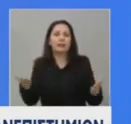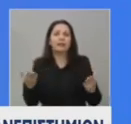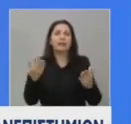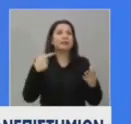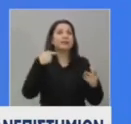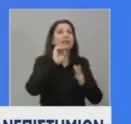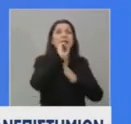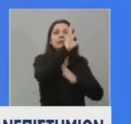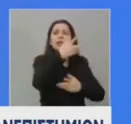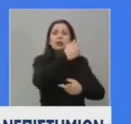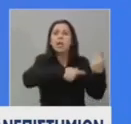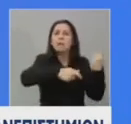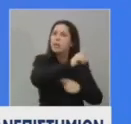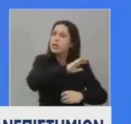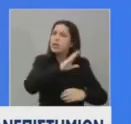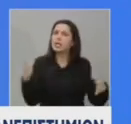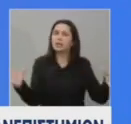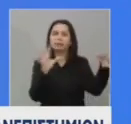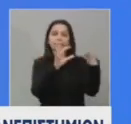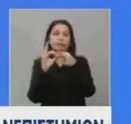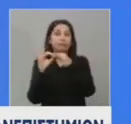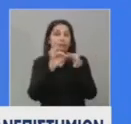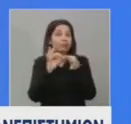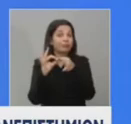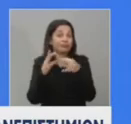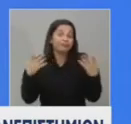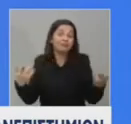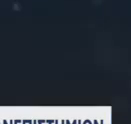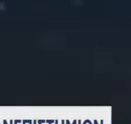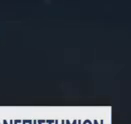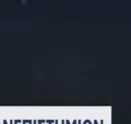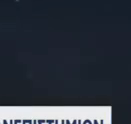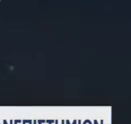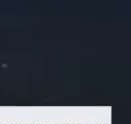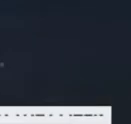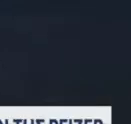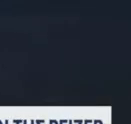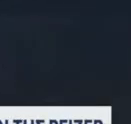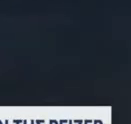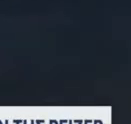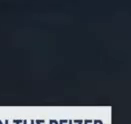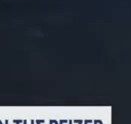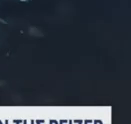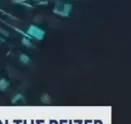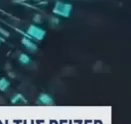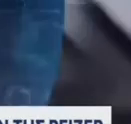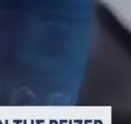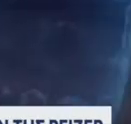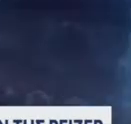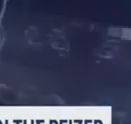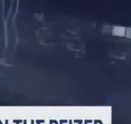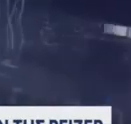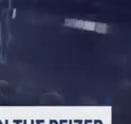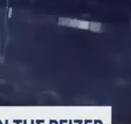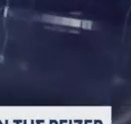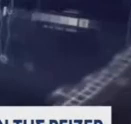Μαζί με τη Θεσσαλονίκη αλλάζει πρόσωπο και όλη η Ελλάδα. Με τη συνδρομή της τεχνολογίας και της τεχνητής νοημοσύνης,